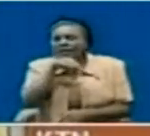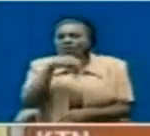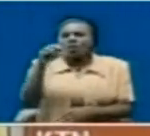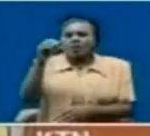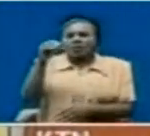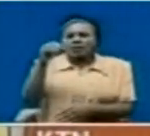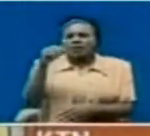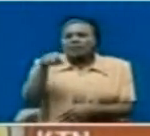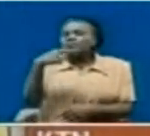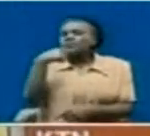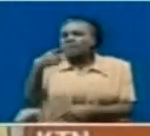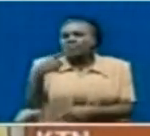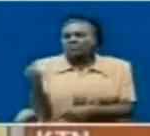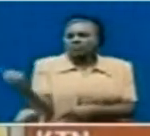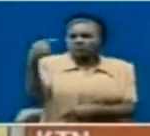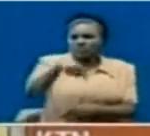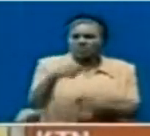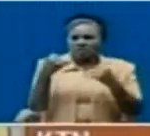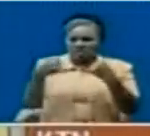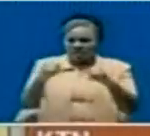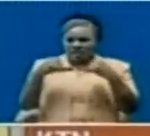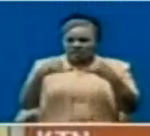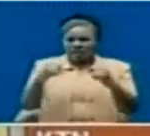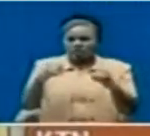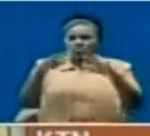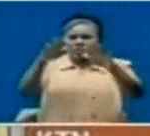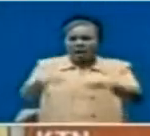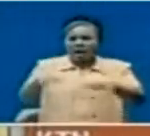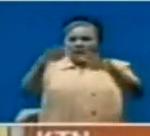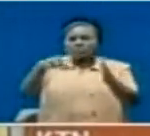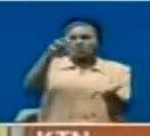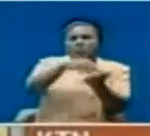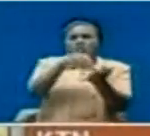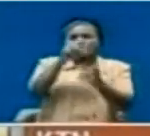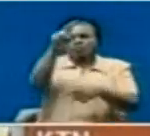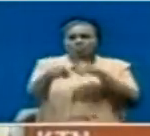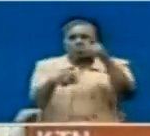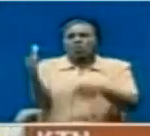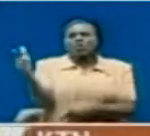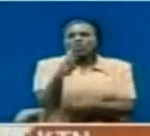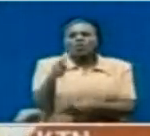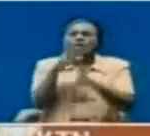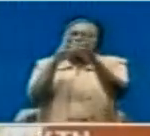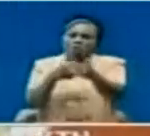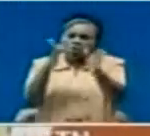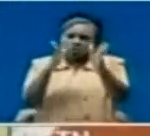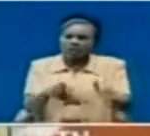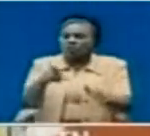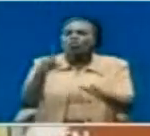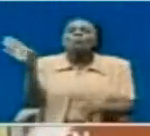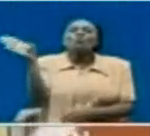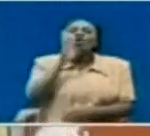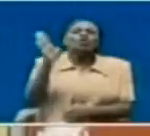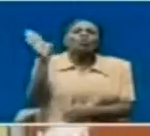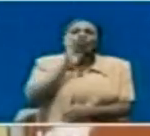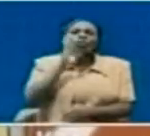Raila Odinga amejitokeza kujaribu kutuliza hali hiyo, huku akivilauma vyombo vya habari kwa kueneza propaganda